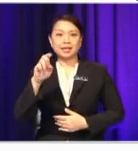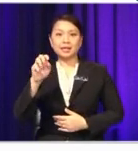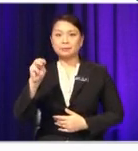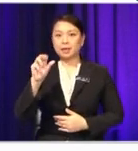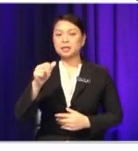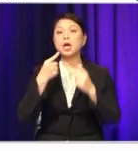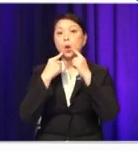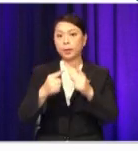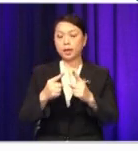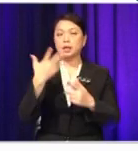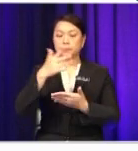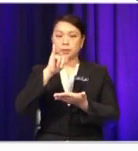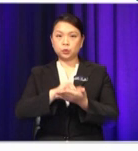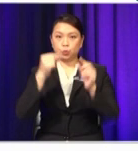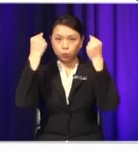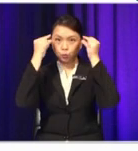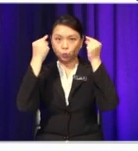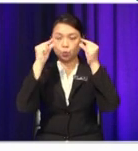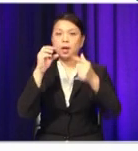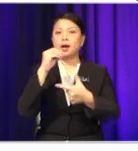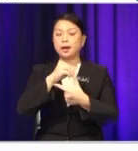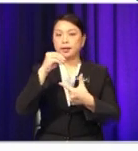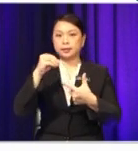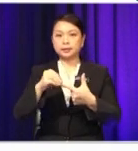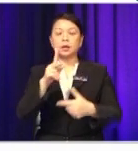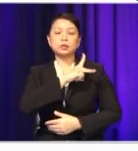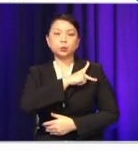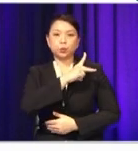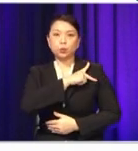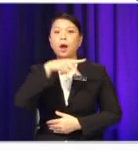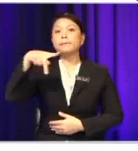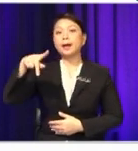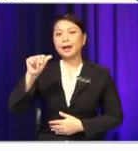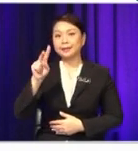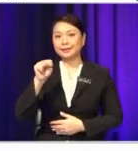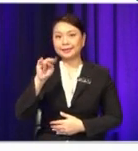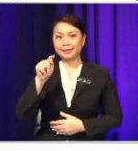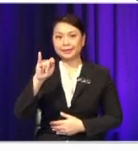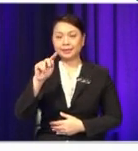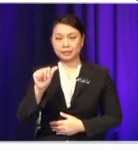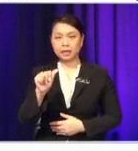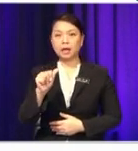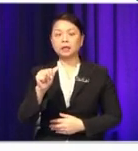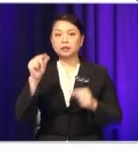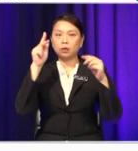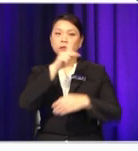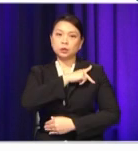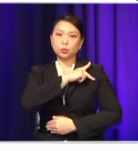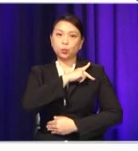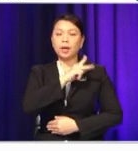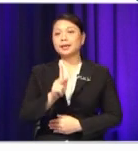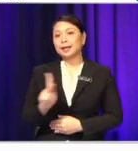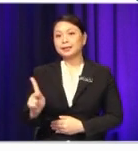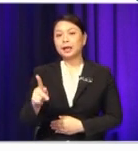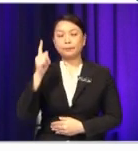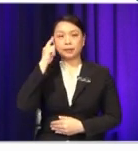ialah pihak guru juga di peringkat ketua panitia, ketua-ketua mata pelajaran dan sebagainya, guru kanan mata pelajaran di peringkat sekolah menengah mungkin